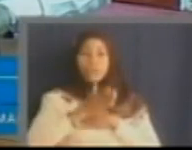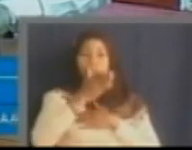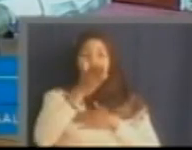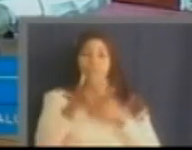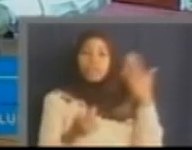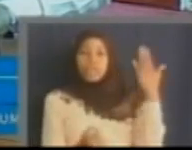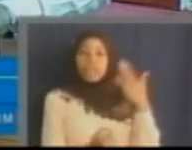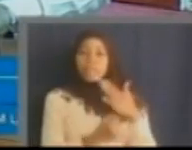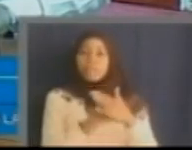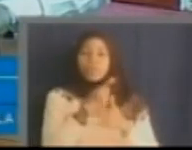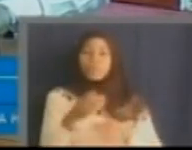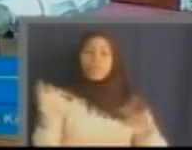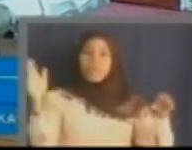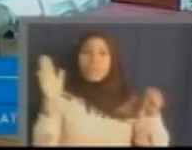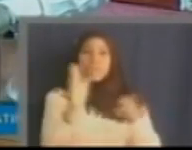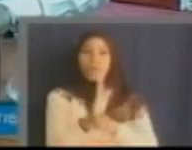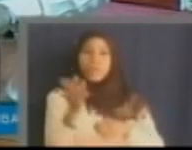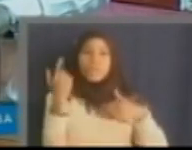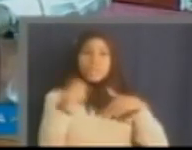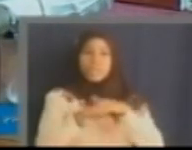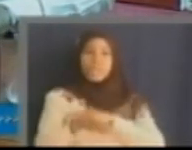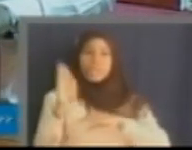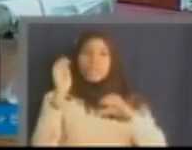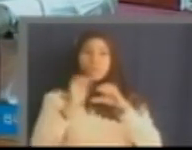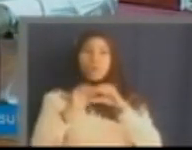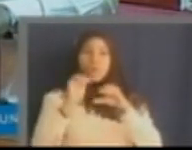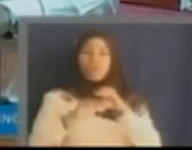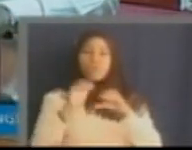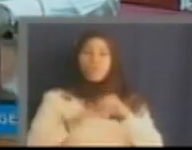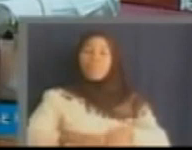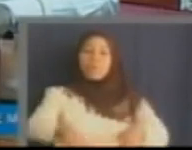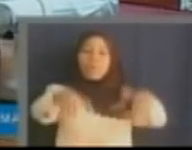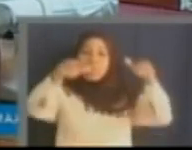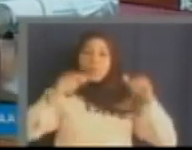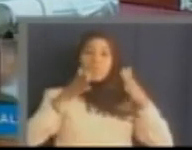imetokana na wengi kati ya wajumbe wa bunge hili maalum.